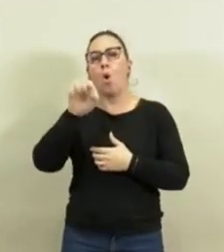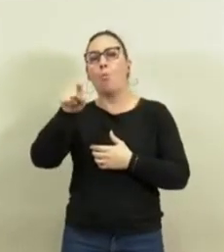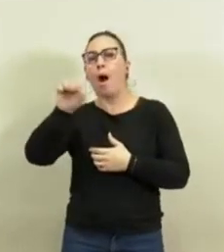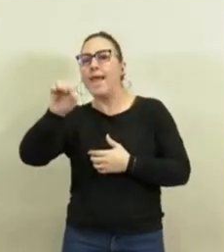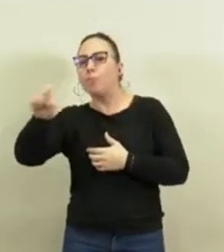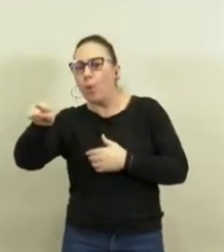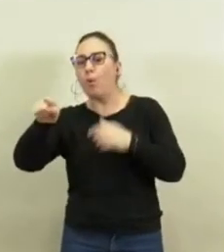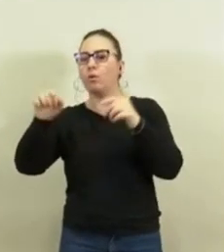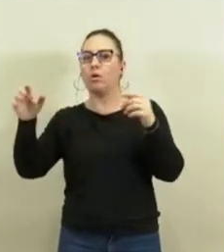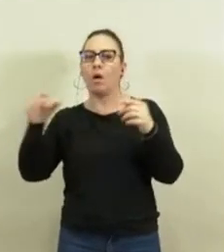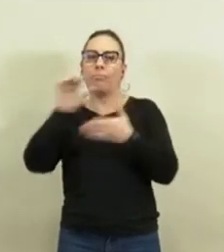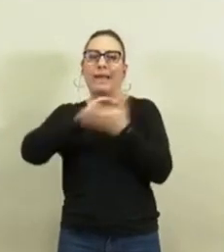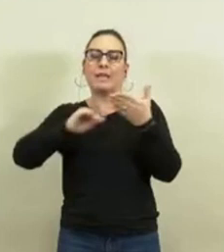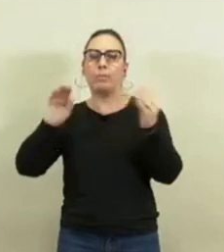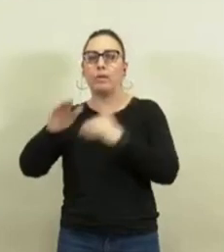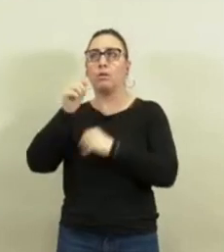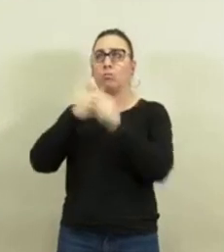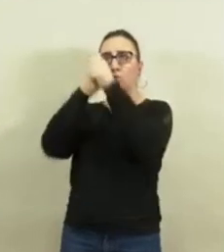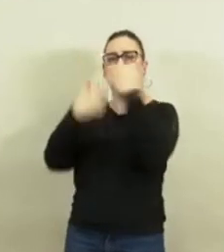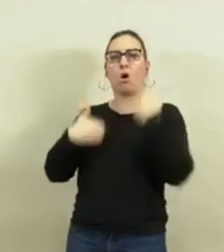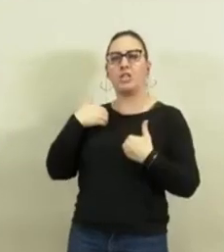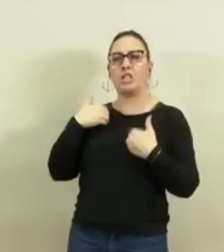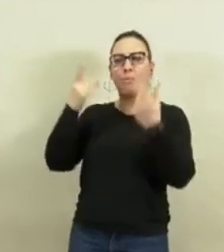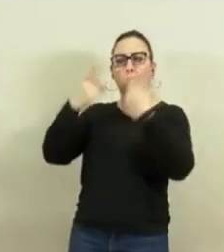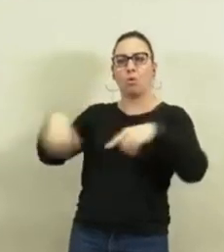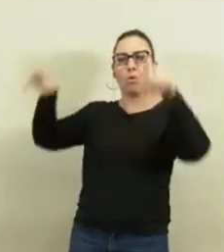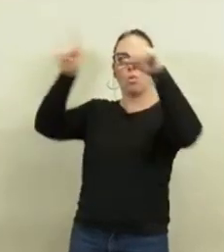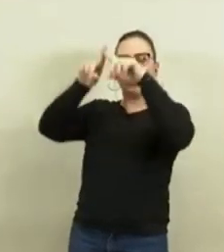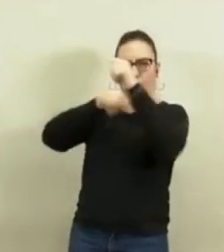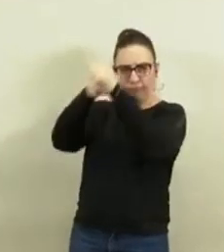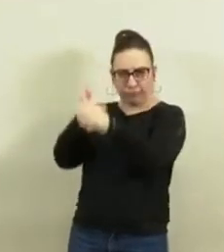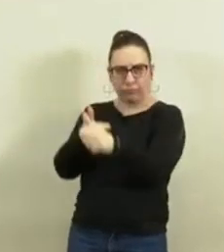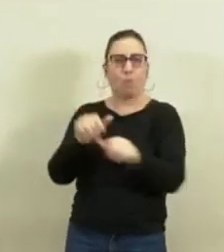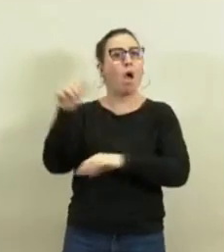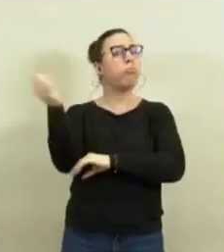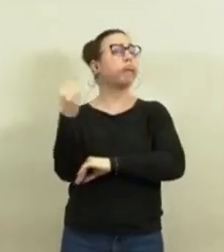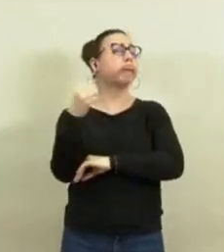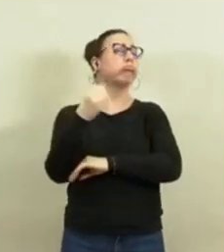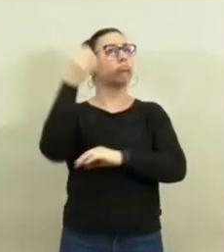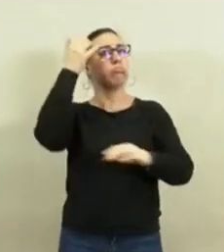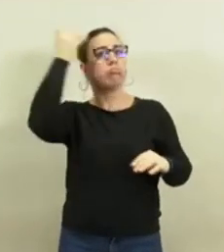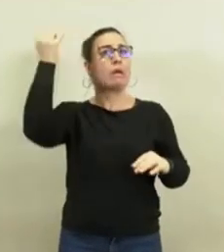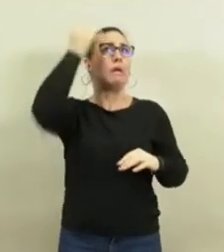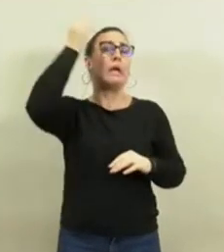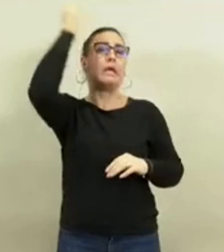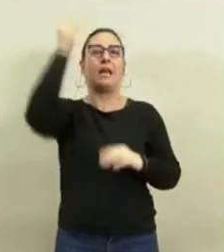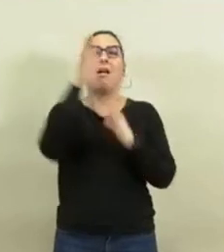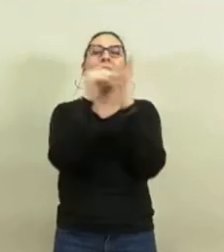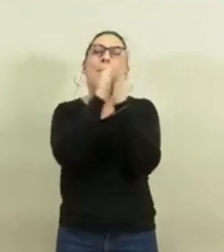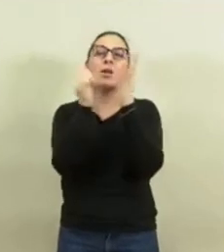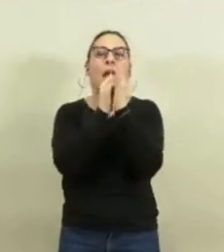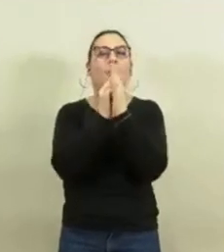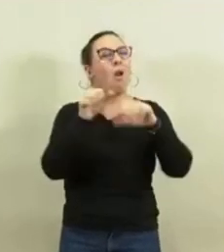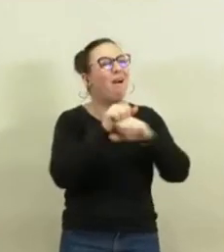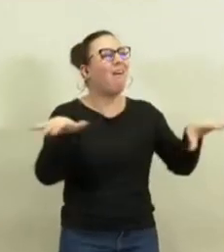national du handicap. Mais qu'importe, la cohérence, pourvu que vous appliquiez votre idéologie et vos petits symboles, et que cela